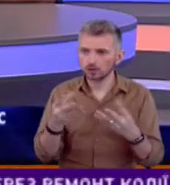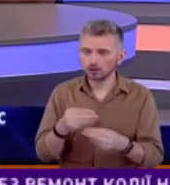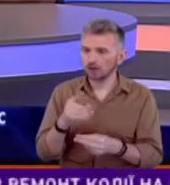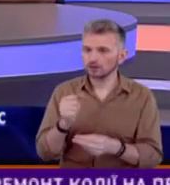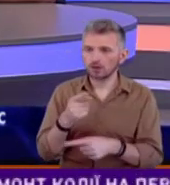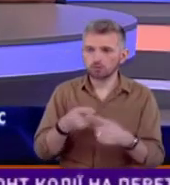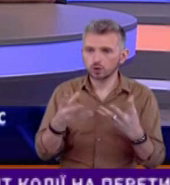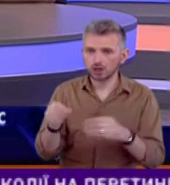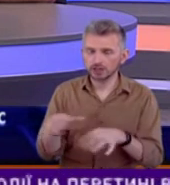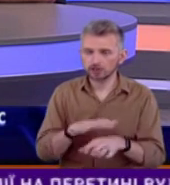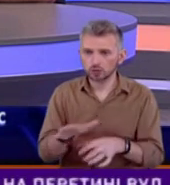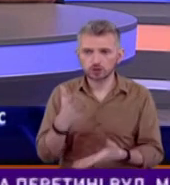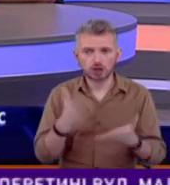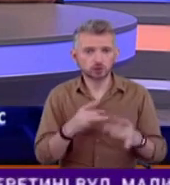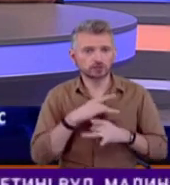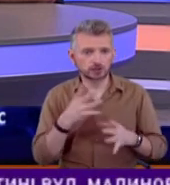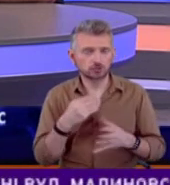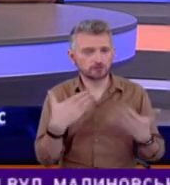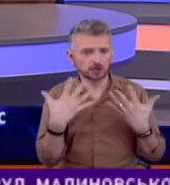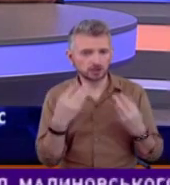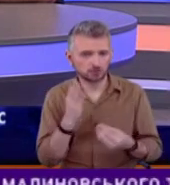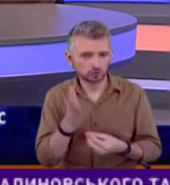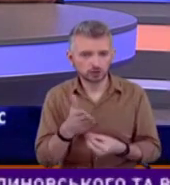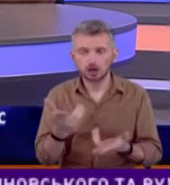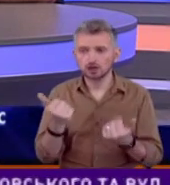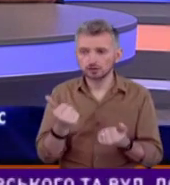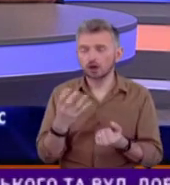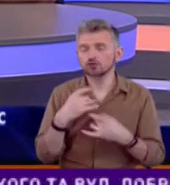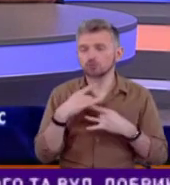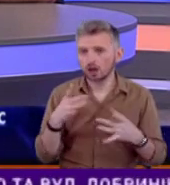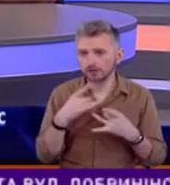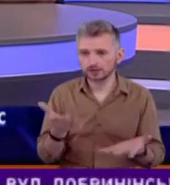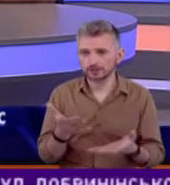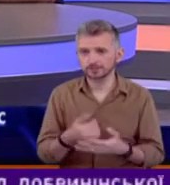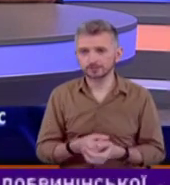заберете. А якщо свята, то що і вихідні будуть? Так, да, і праздники.